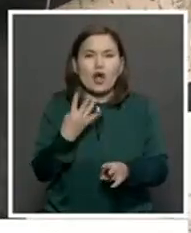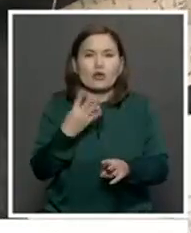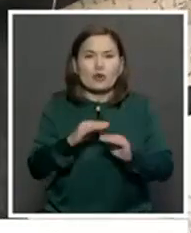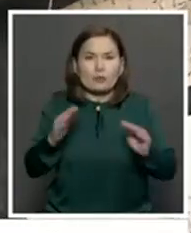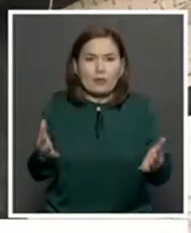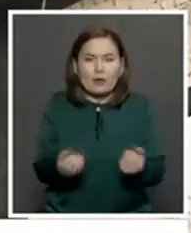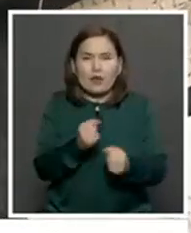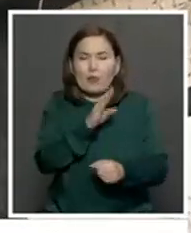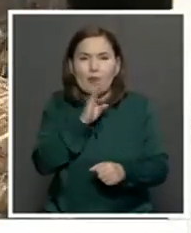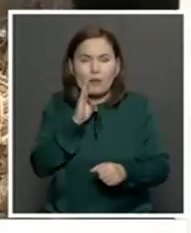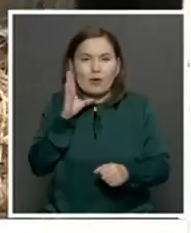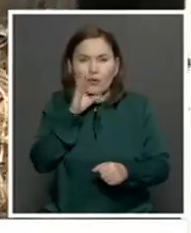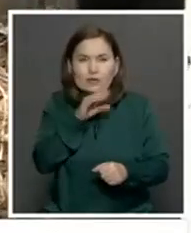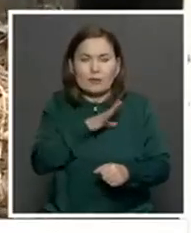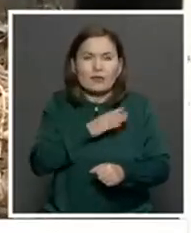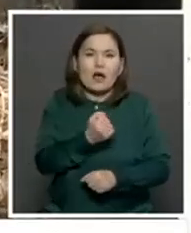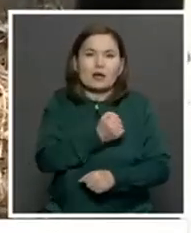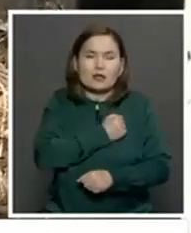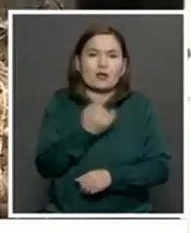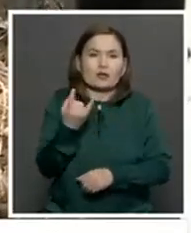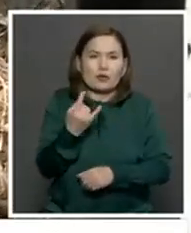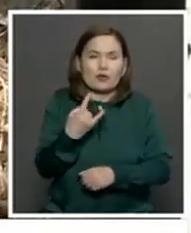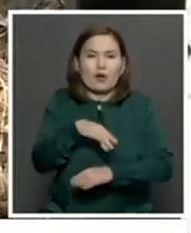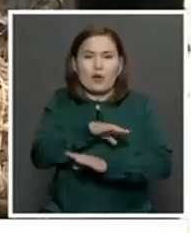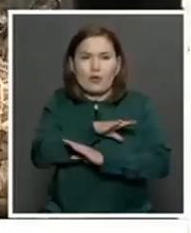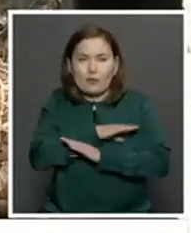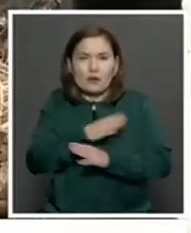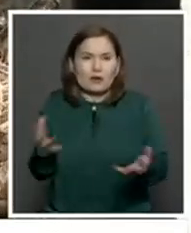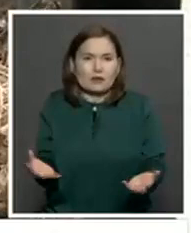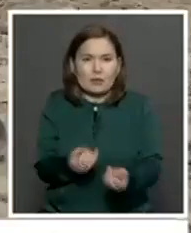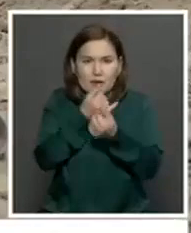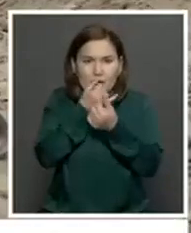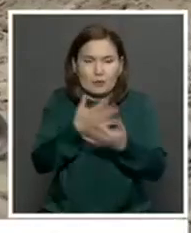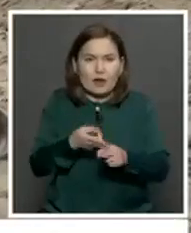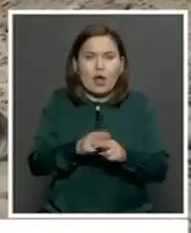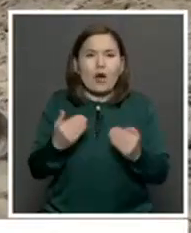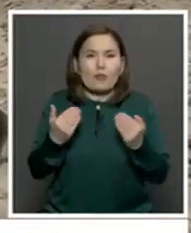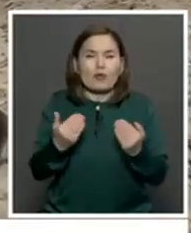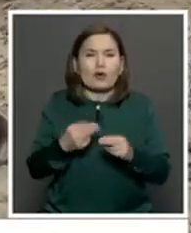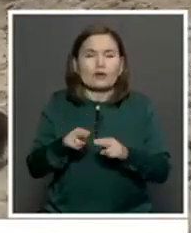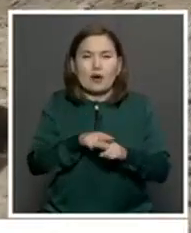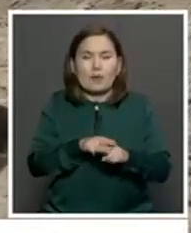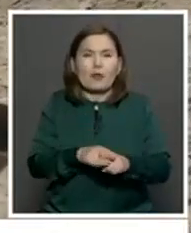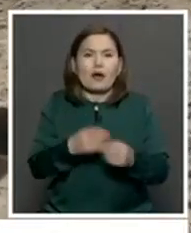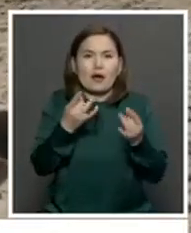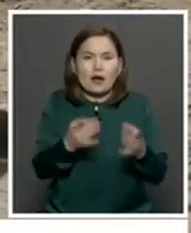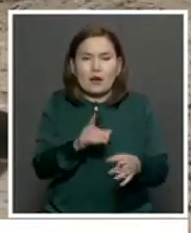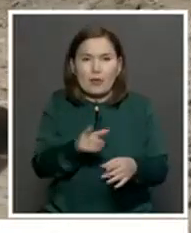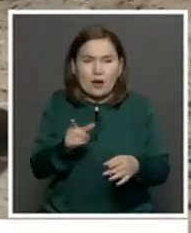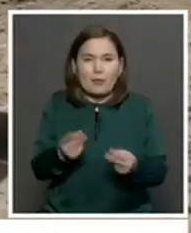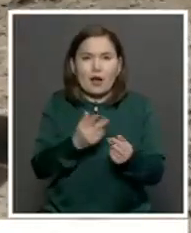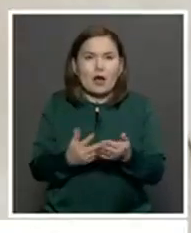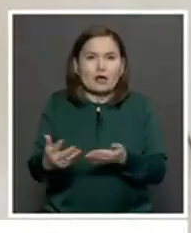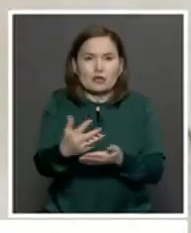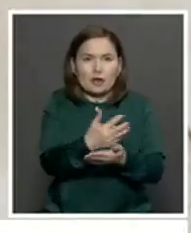үлгерген. Өкінішке орай кенжесі бесіктегі сәби қызыл жалынан ажал құшқан болатын. Бүгін қоғам белсенділері мен қарапайым тұрғындар жан-жақтан